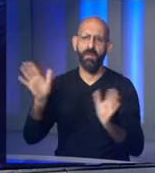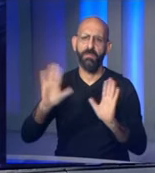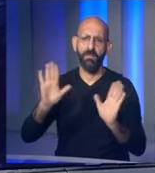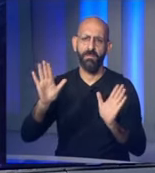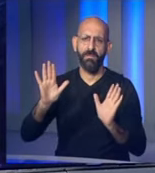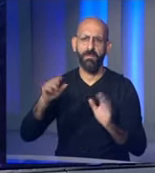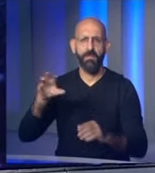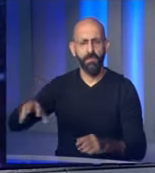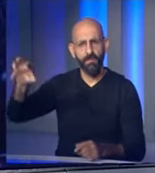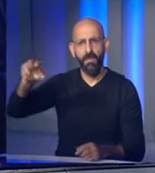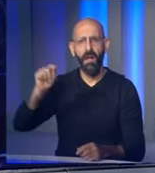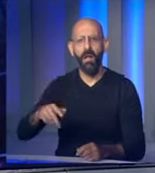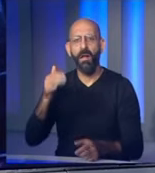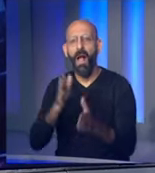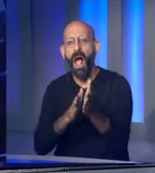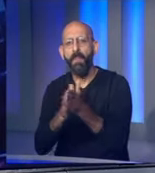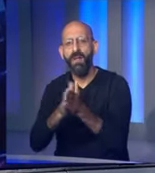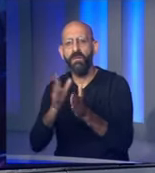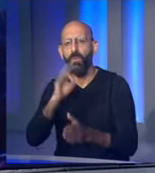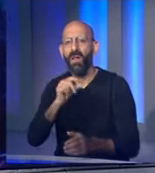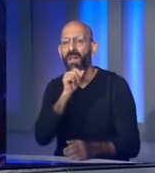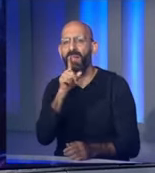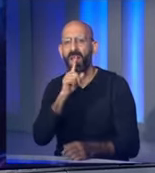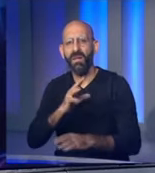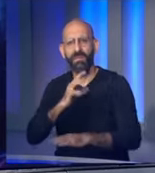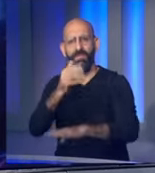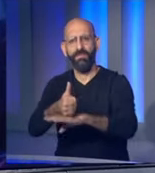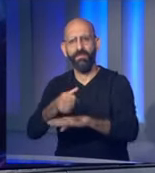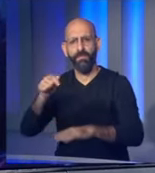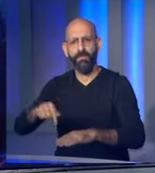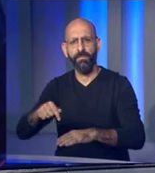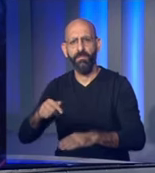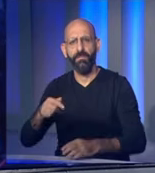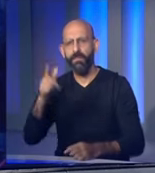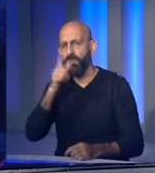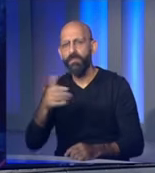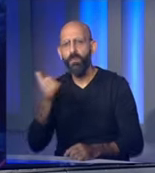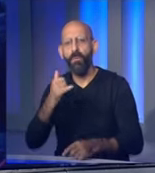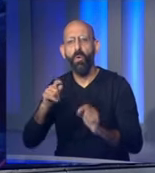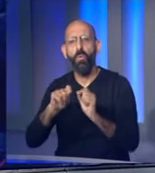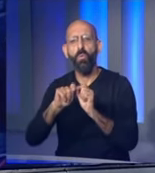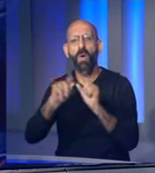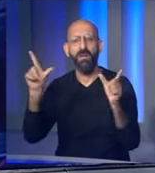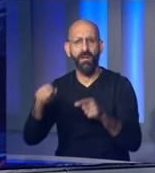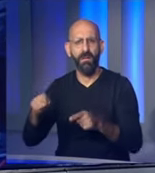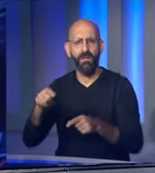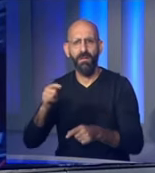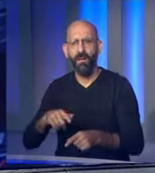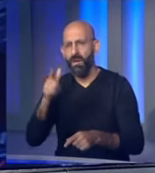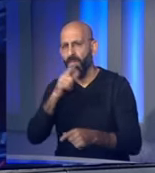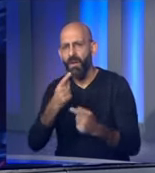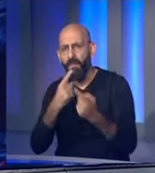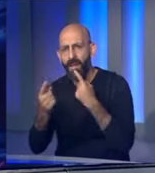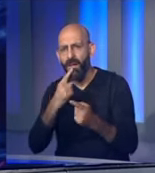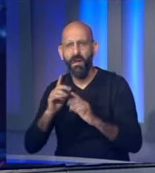المفاوضات ليسوا الان في الدوحه وهم ينتقلون بين عواصم عده واضاف مكتب حماس في الدوحه تاسس من اجل عمليه الوساطه